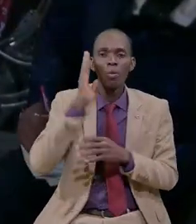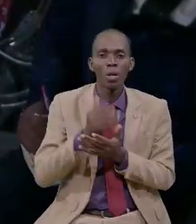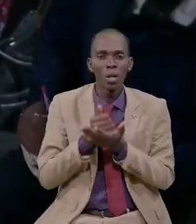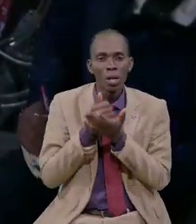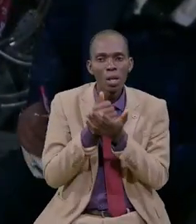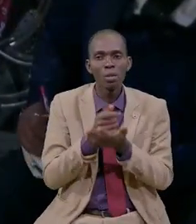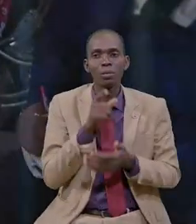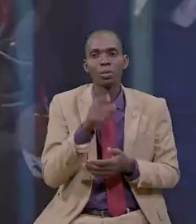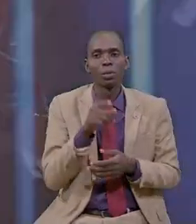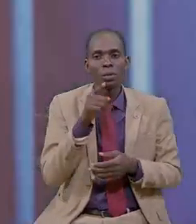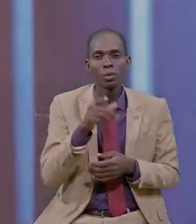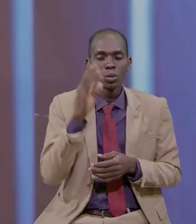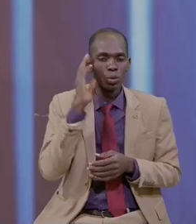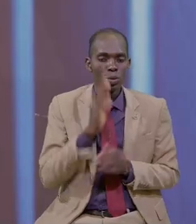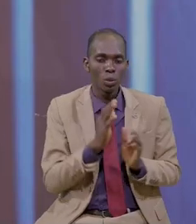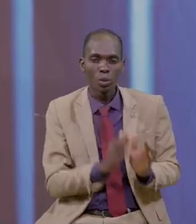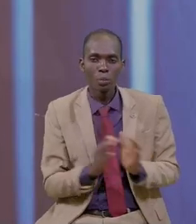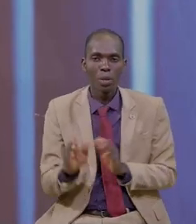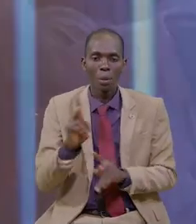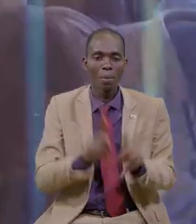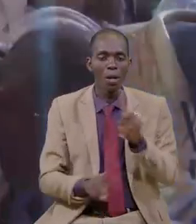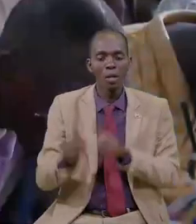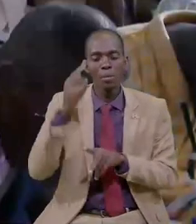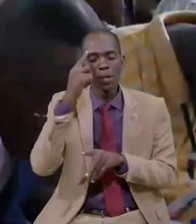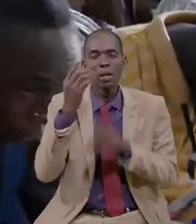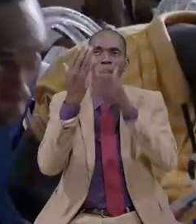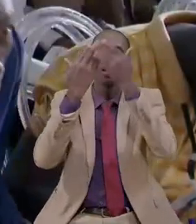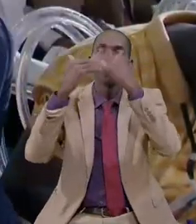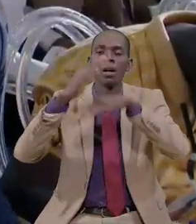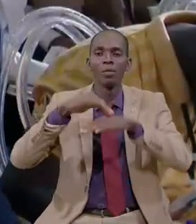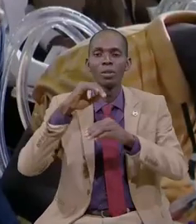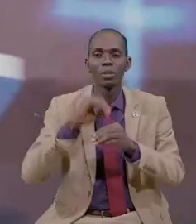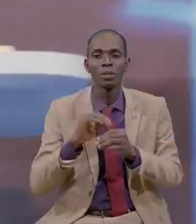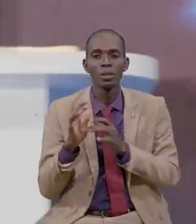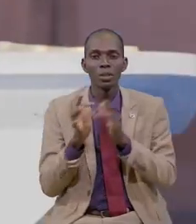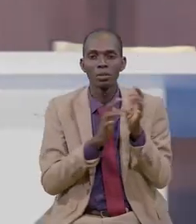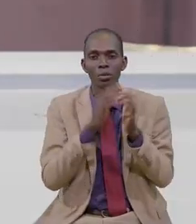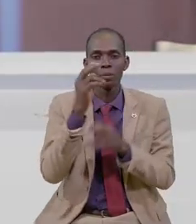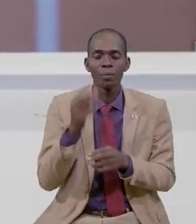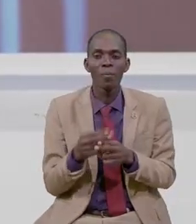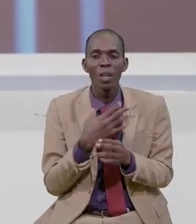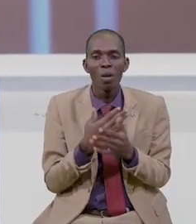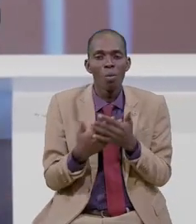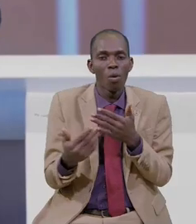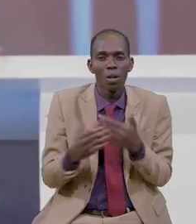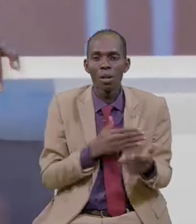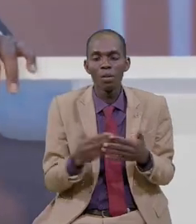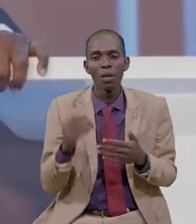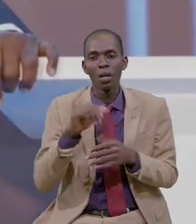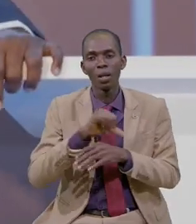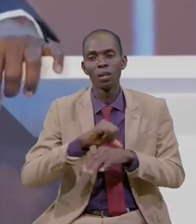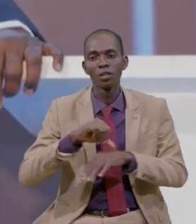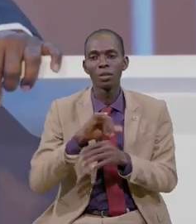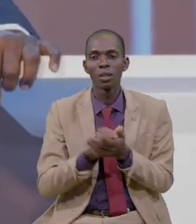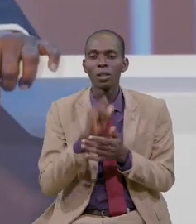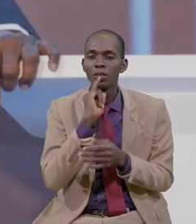Tu vas préparer des gens pour le ciel au nom de Jésus. Et quelle que soit l'onction qui est